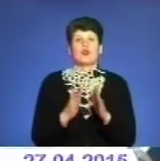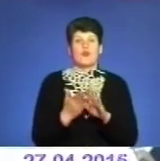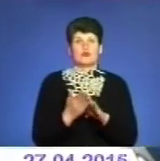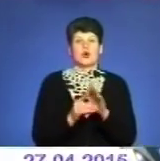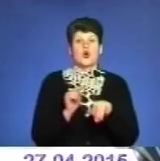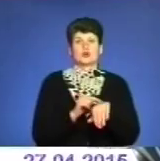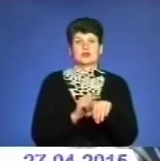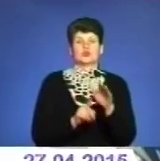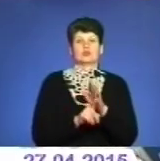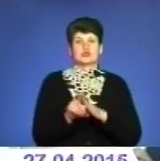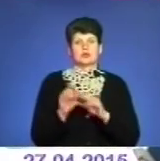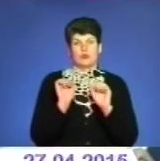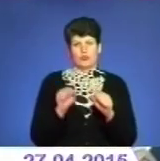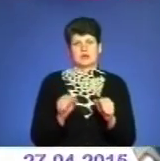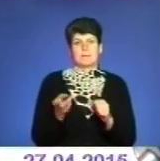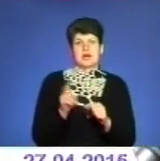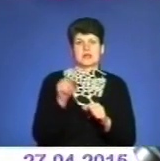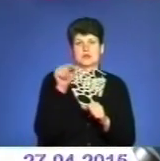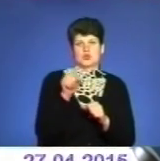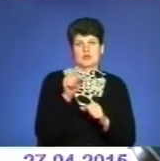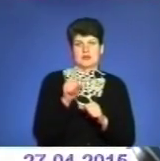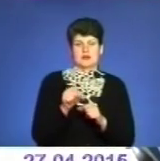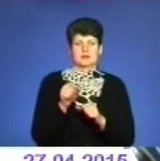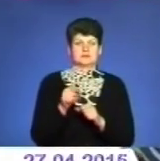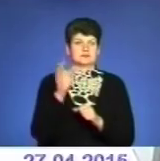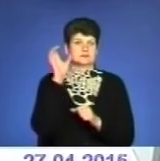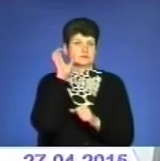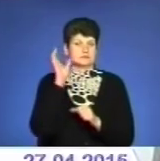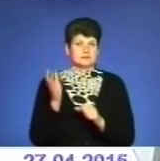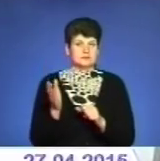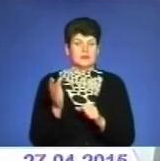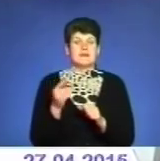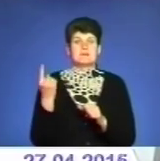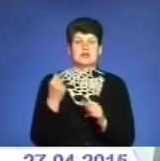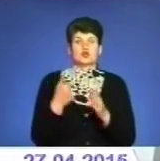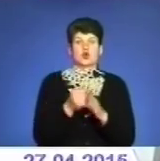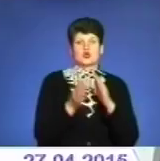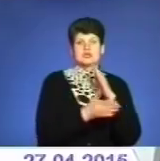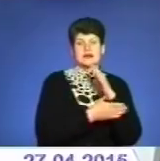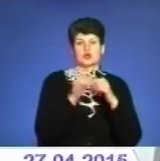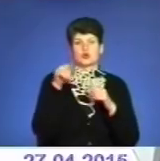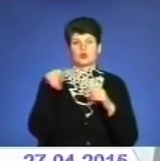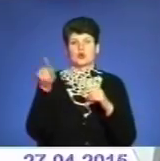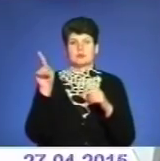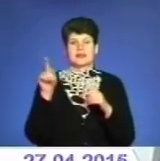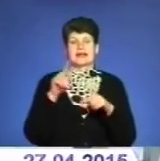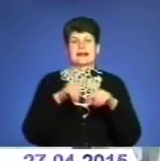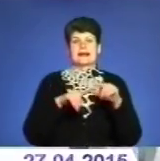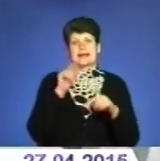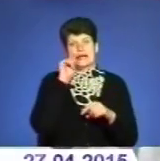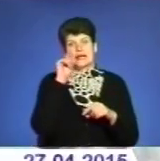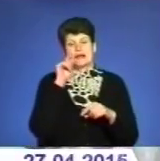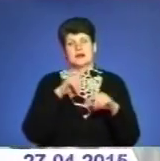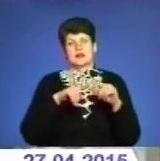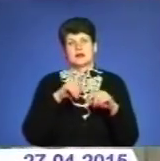зразу після богослужінь мали можливість прийти сюди, насолодитися цим фестивалем. Від першого до останнього номера, чи то рідною українською мовою, чи